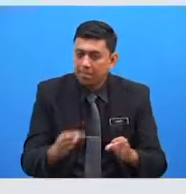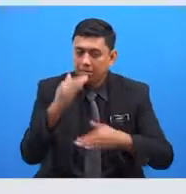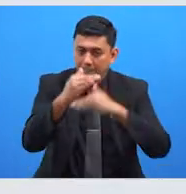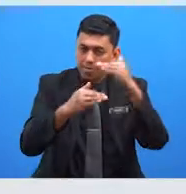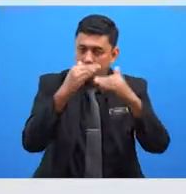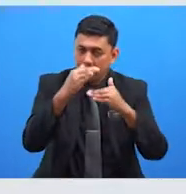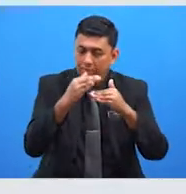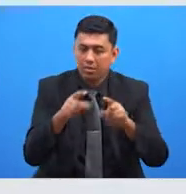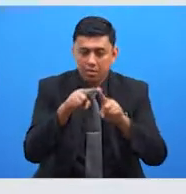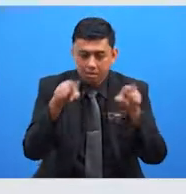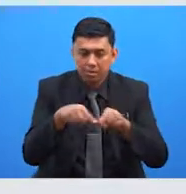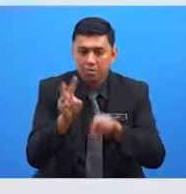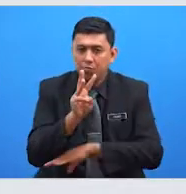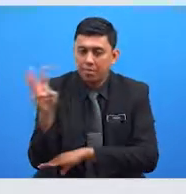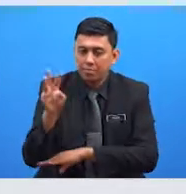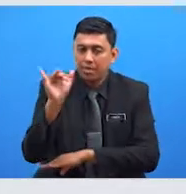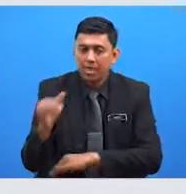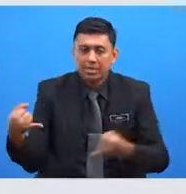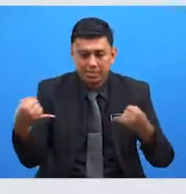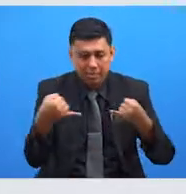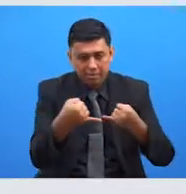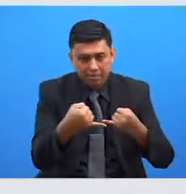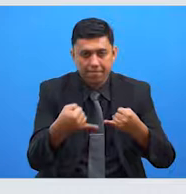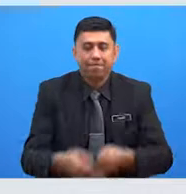membina laman web yang interaktif.